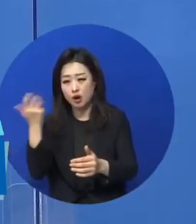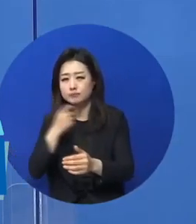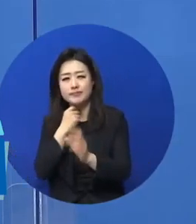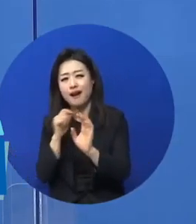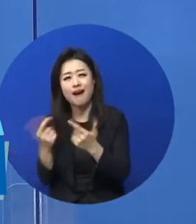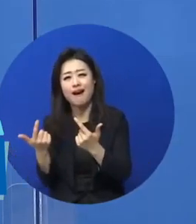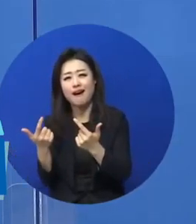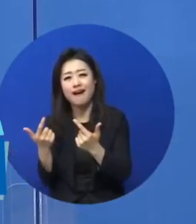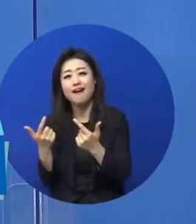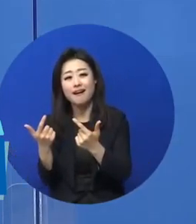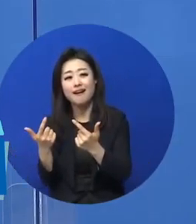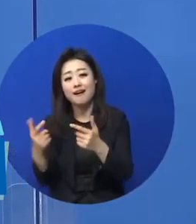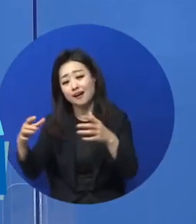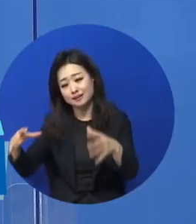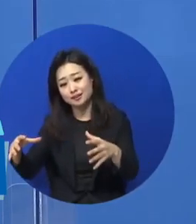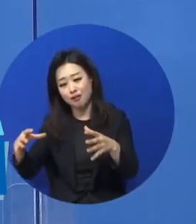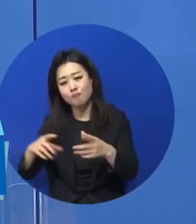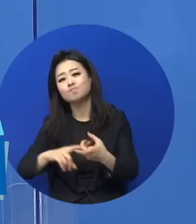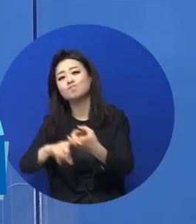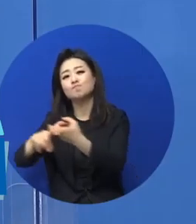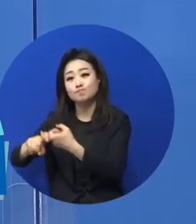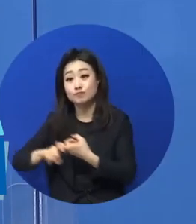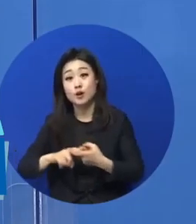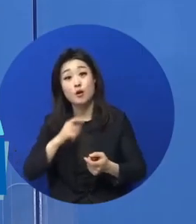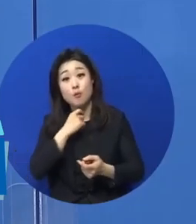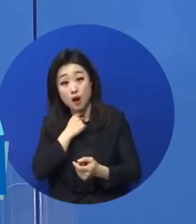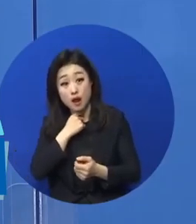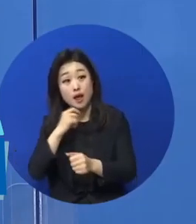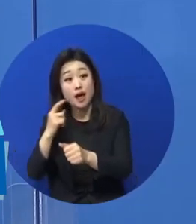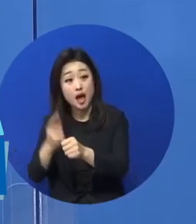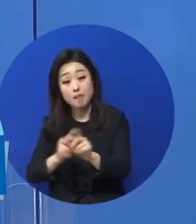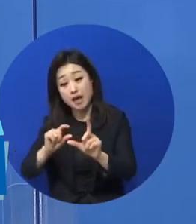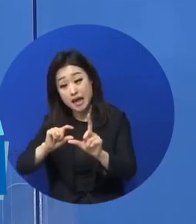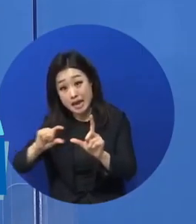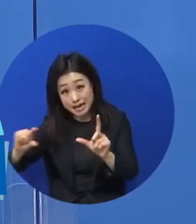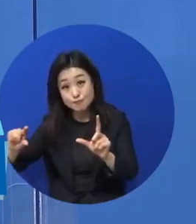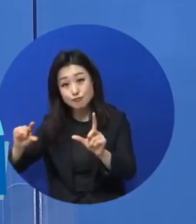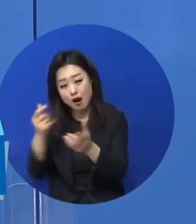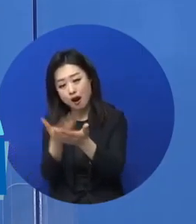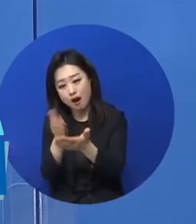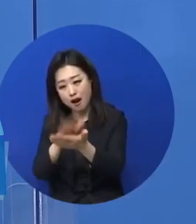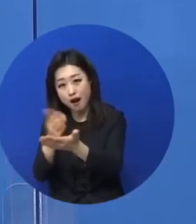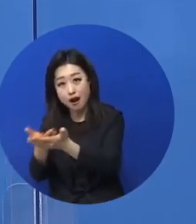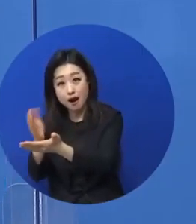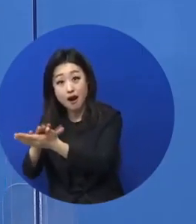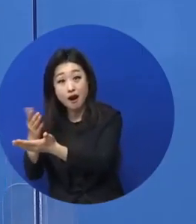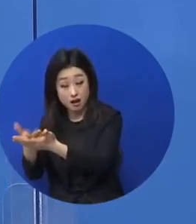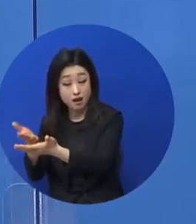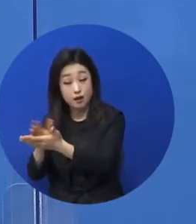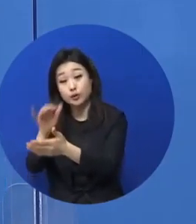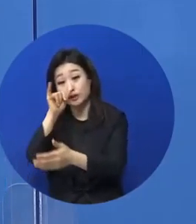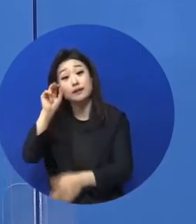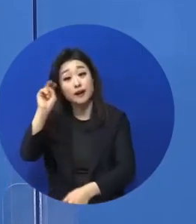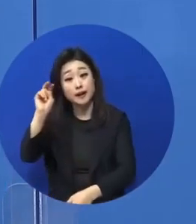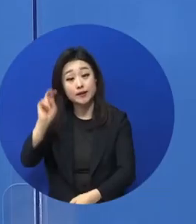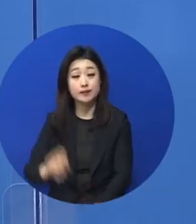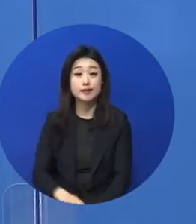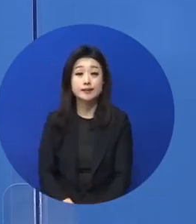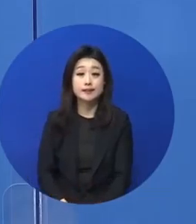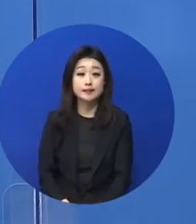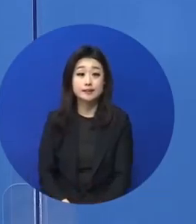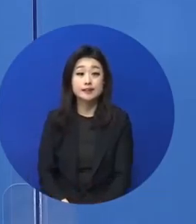않고 또 이 지역에 사는 공동체를 유지하고 싶다고 한다면 일부의 주거환경 개선 사업을 통해서 하는 방법도 있을 거라고 생각을 합니다.